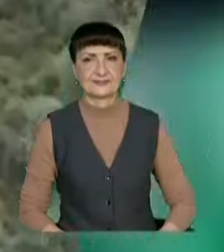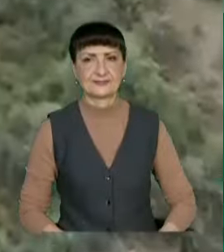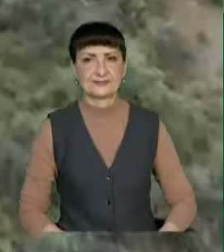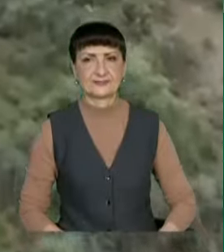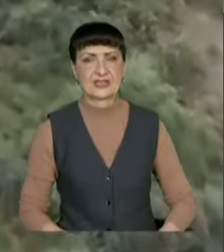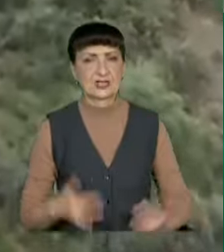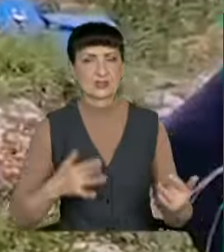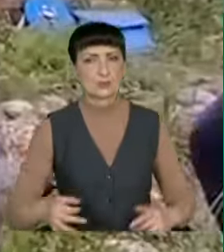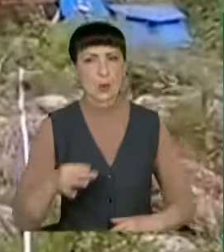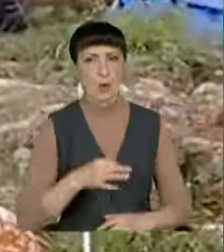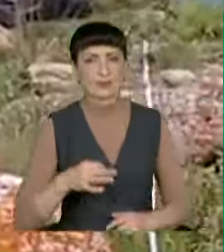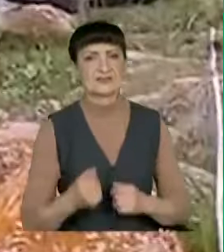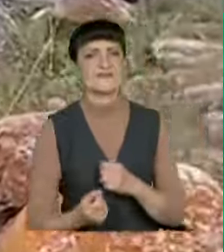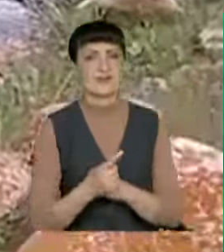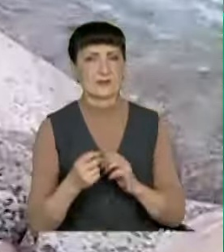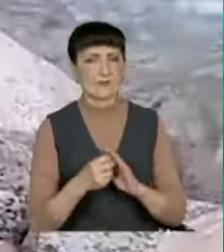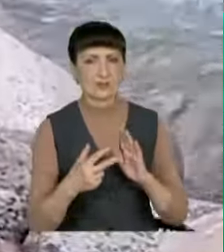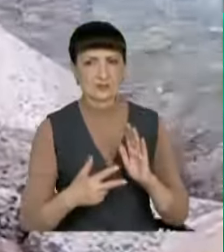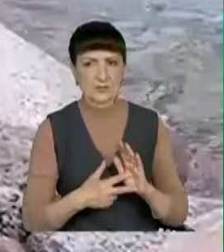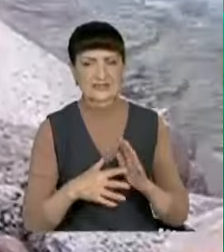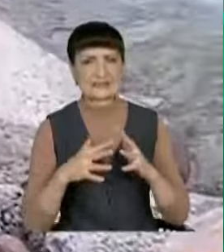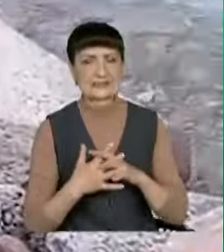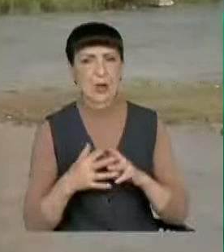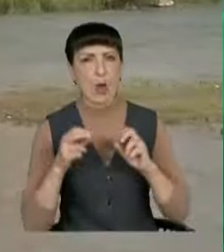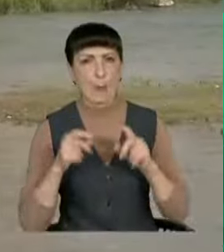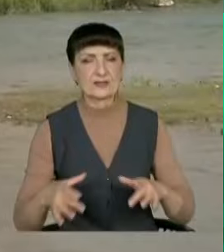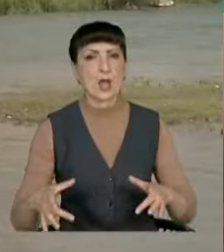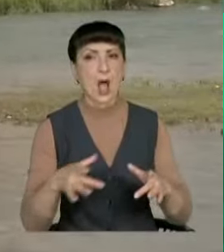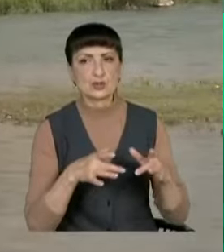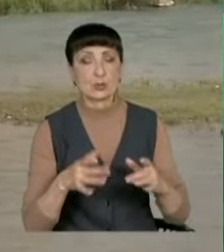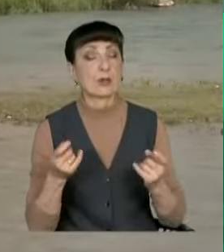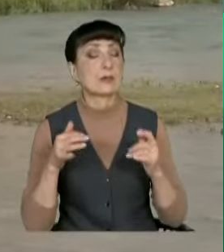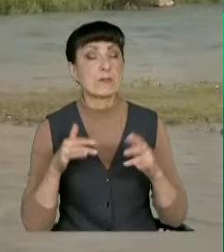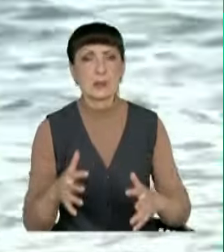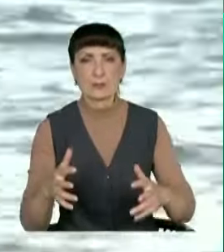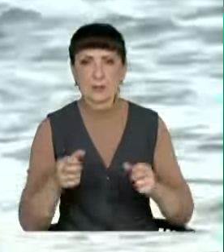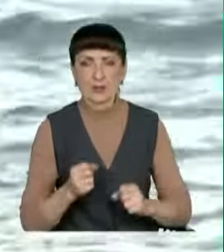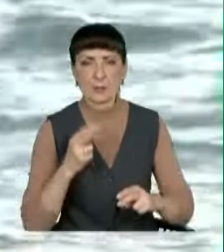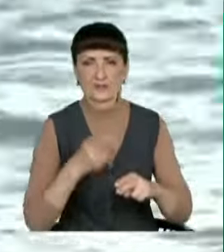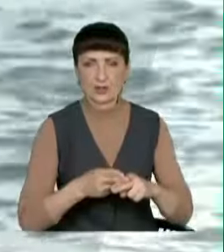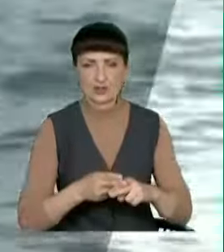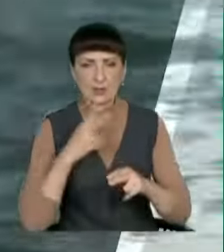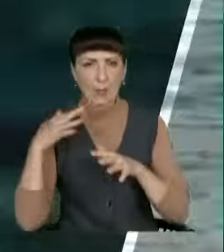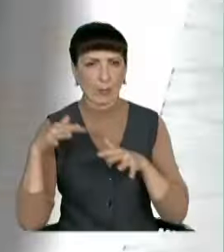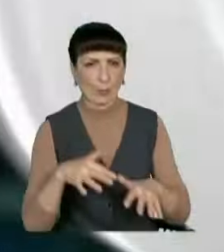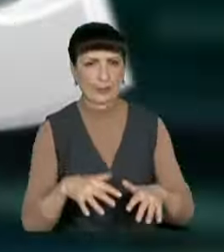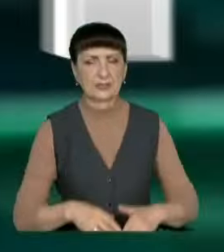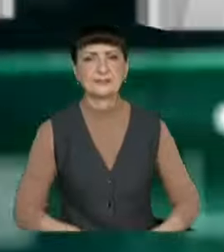В Жамбылской области выявили 18 селеопасных озер. Какие меры принимаются для предотвращения потопов?